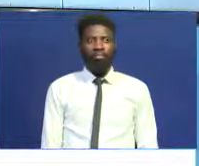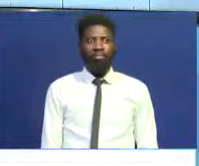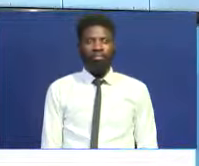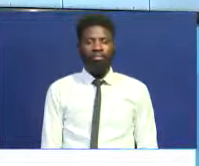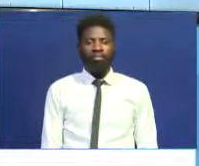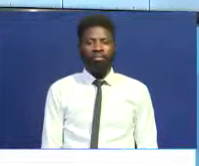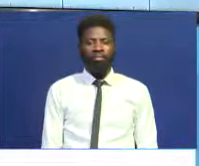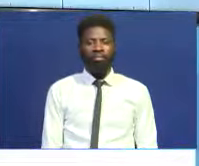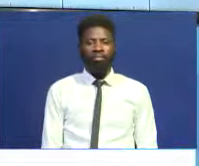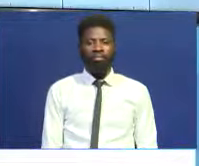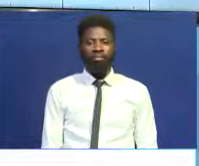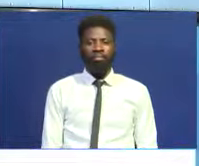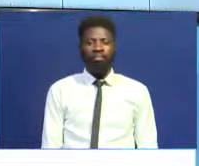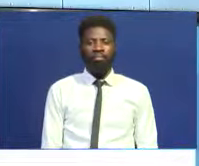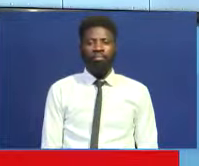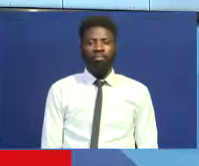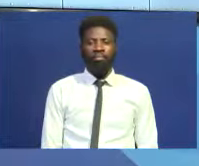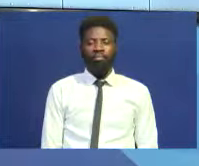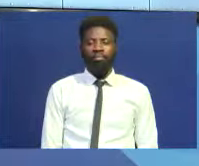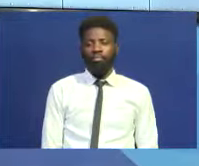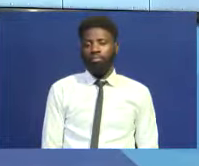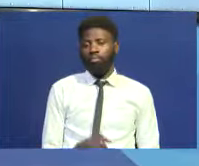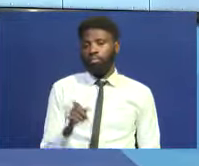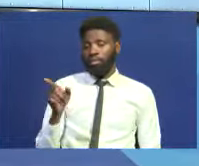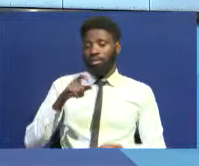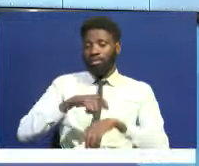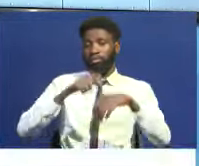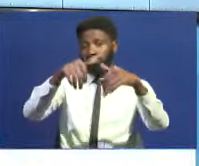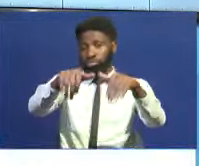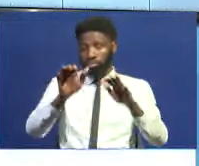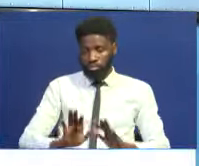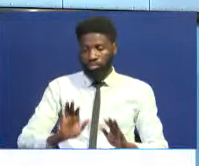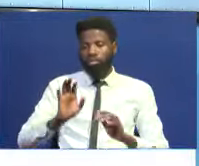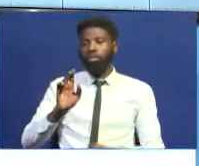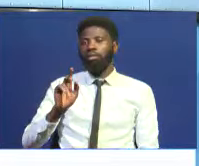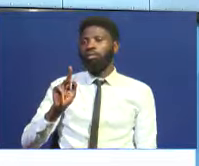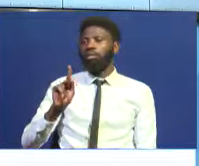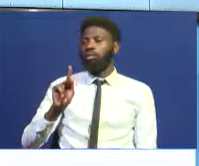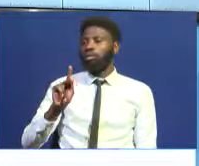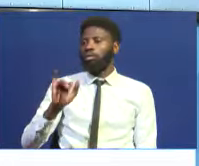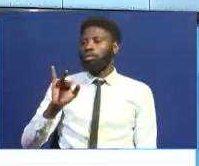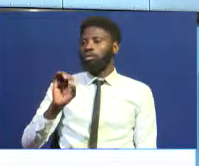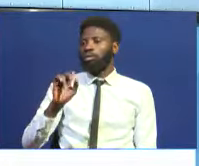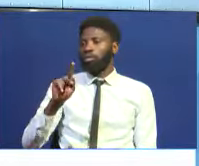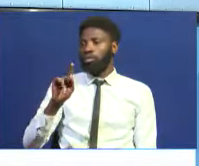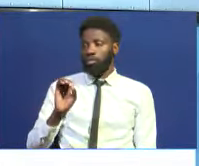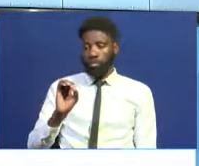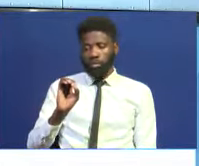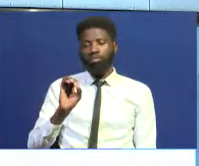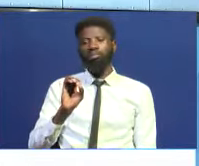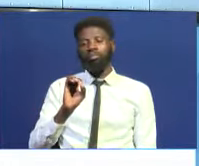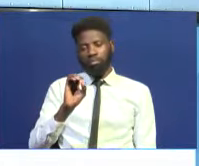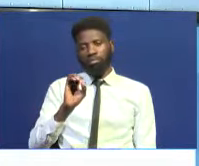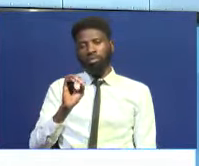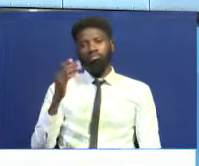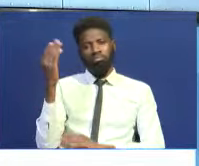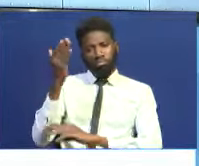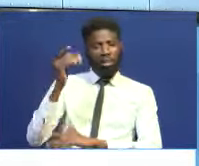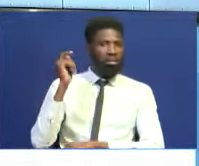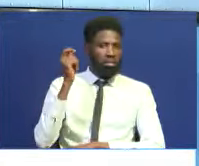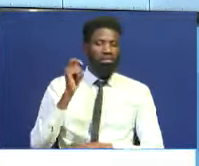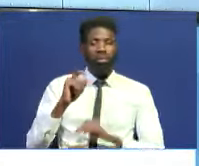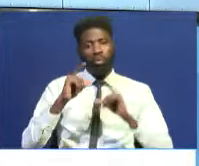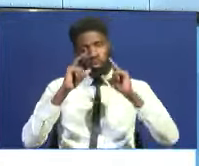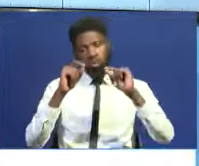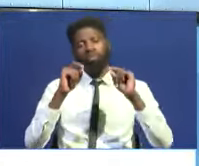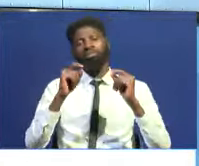Kwingineko, mazishi ya babaye wakili mkuu Kioko Kilukumi yalisheheni mito kwa Wakenya kuiunga mkono serikali katika utekelezaji wa